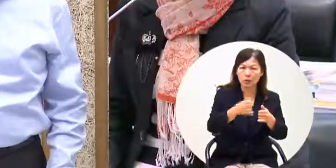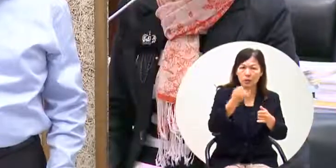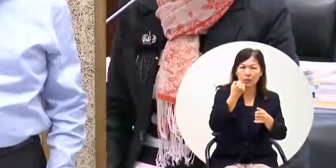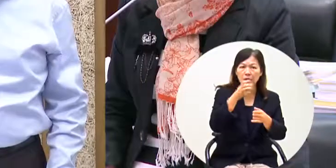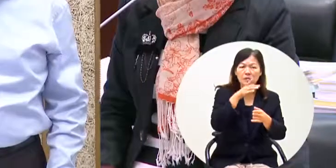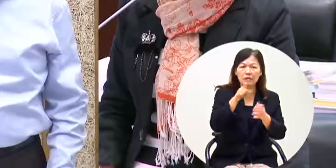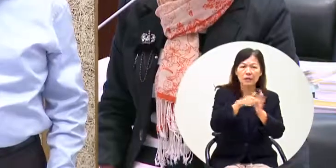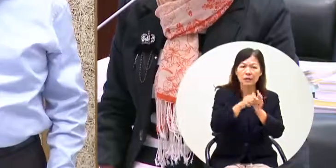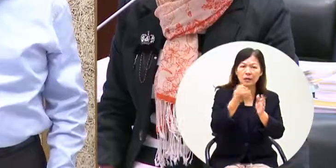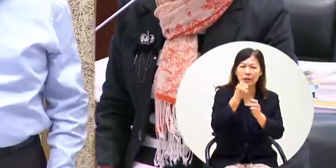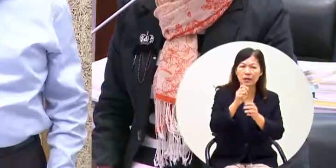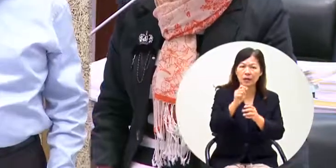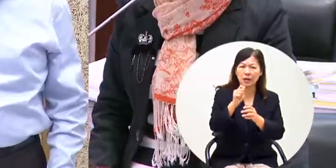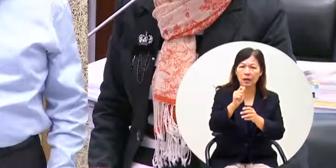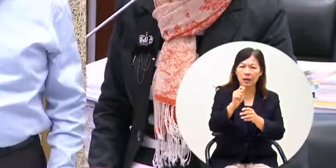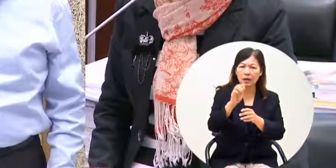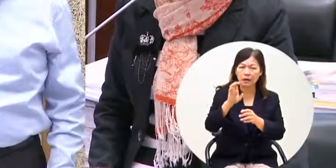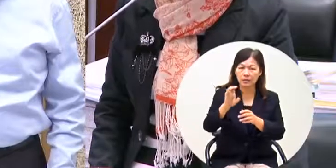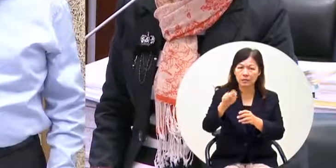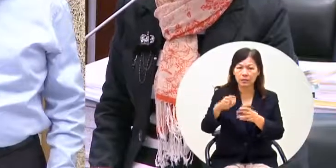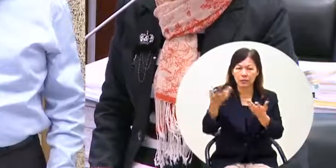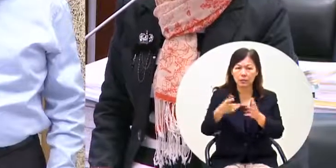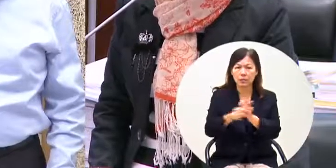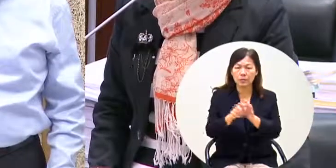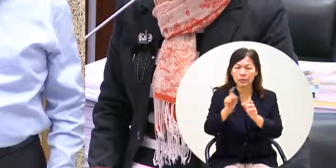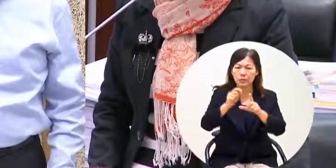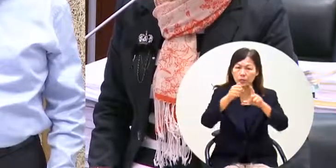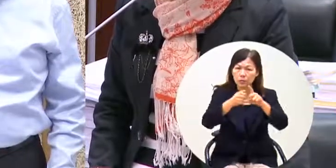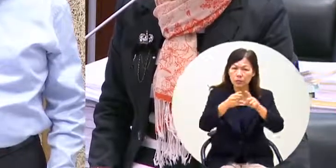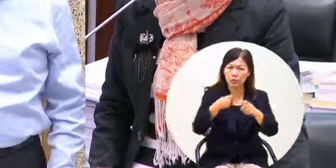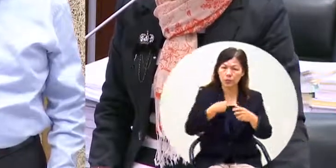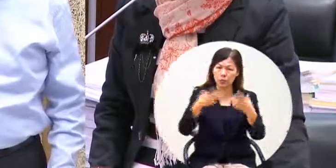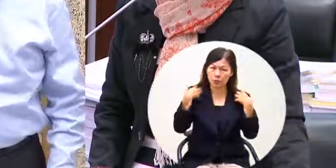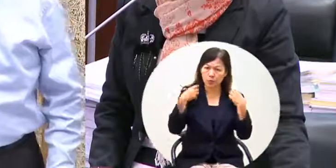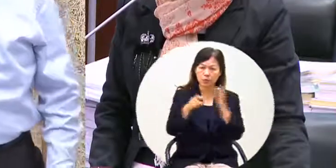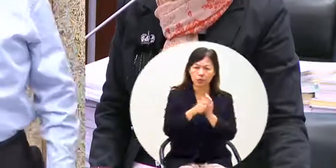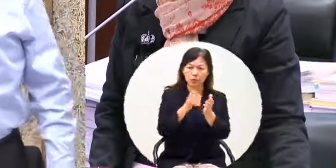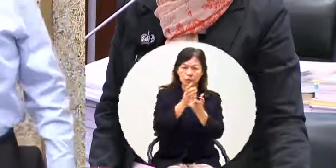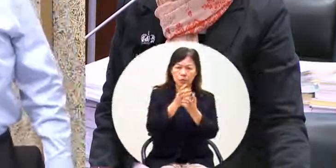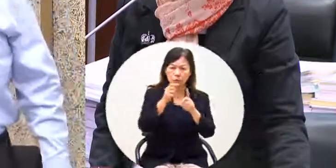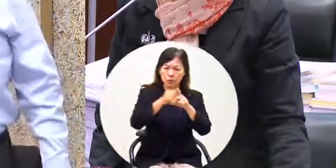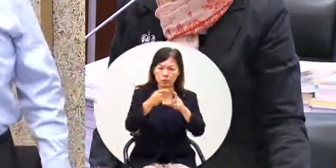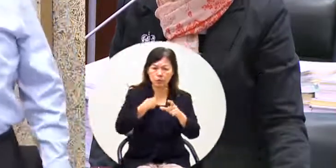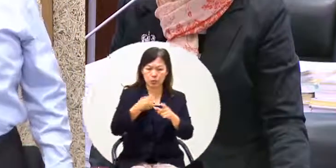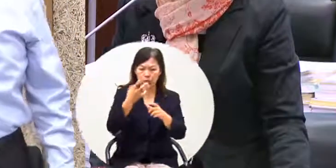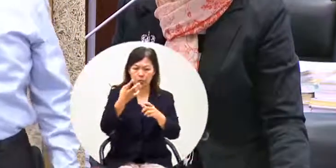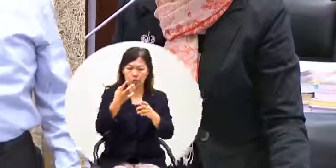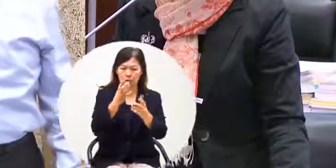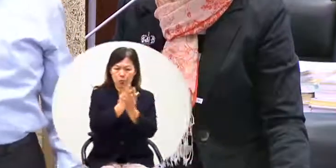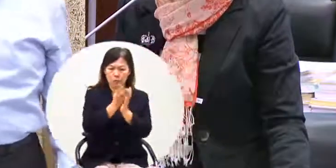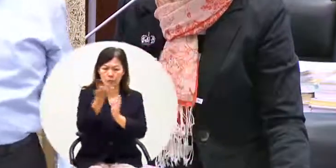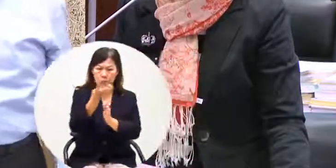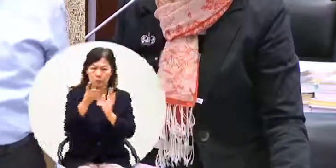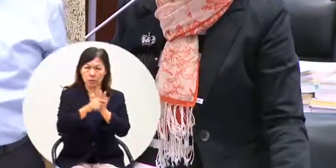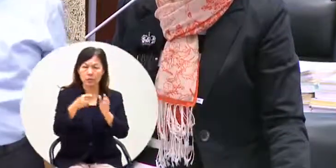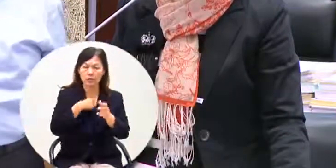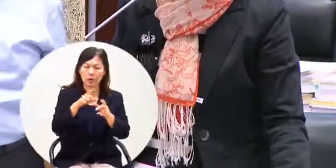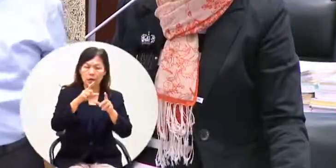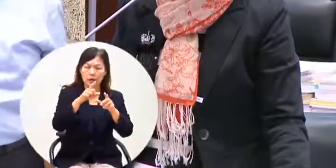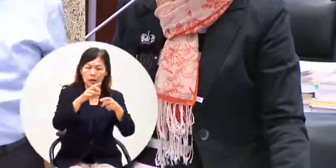在什么区呢？本席的选区有四个区，是仁武、大社、鸟松、大树，哪一区